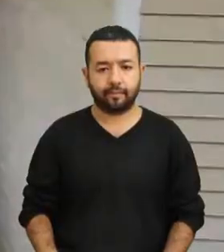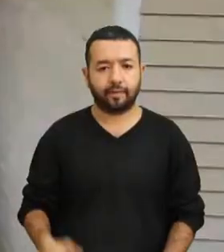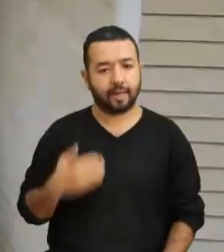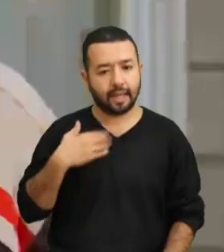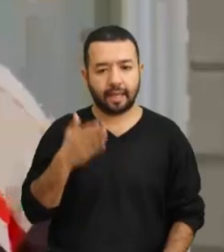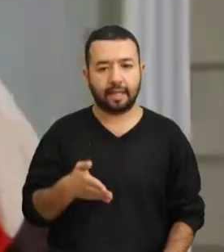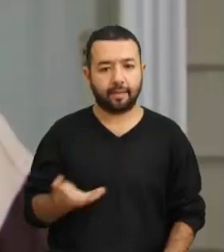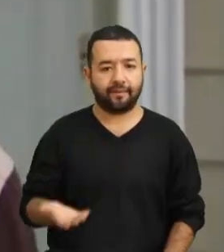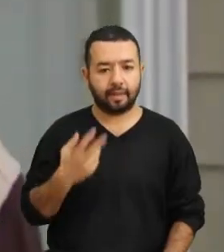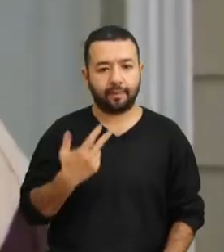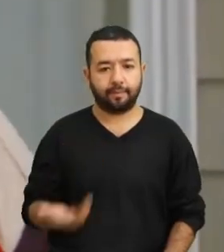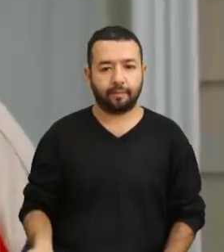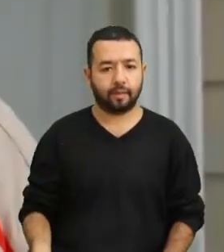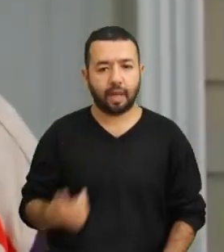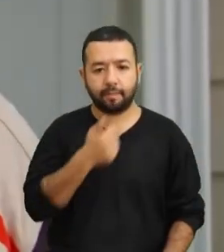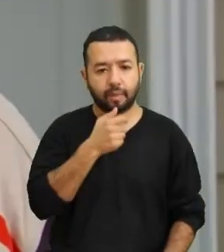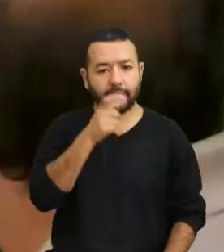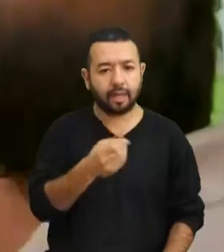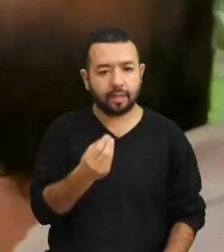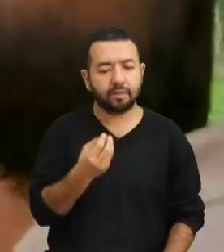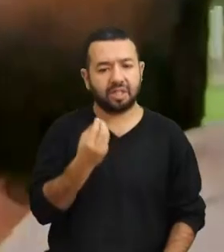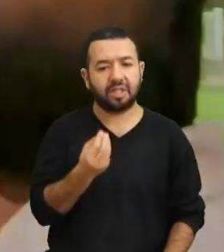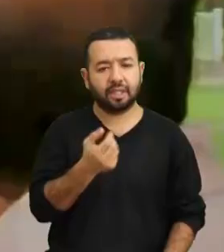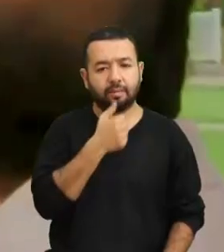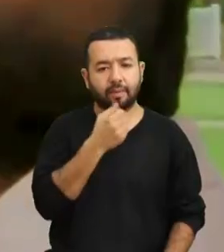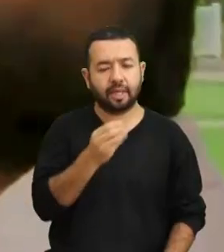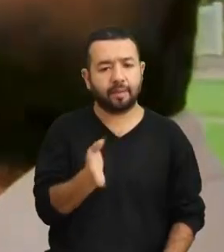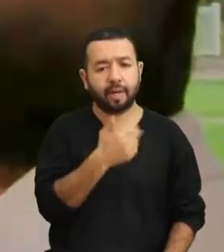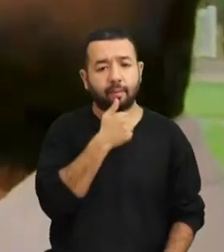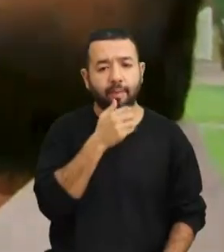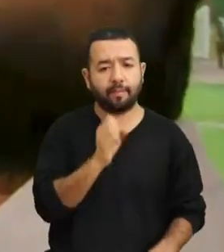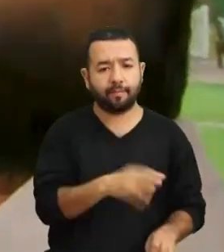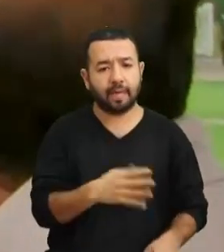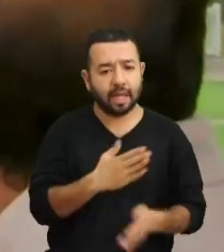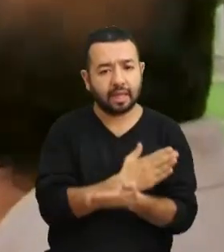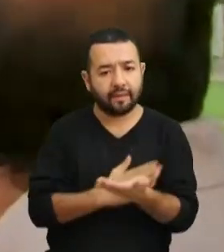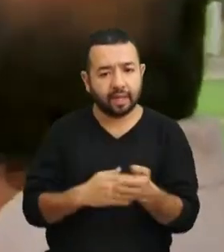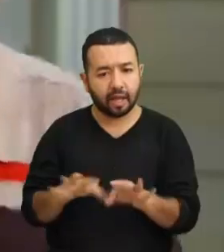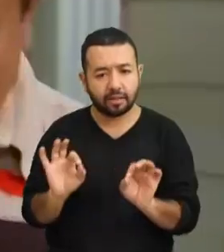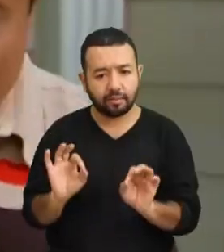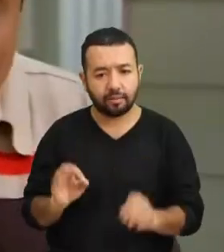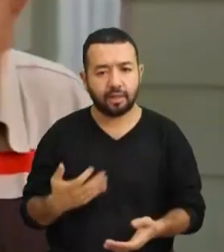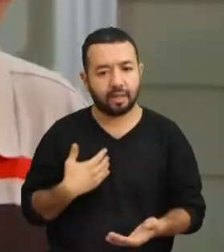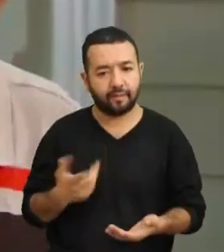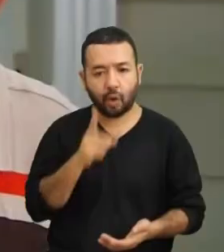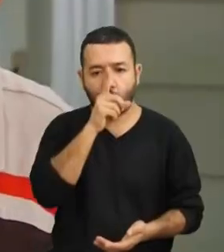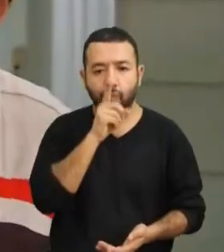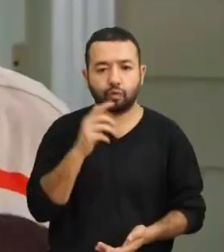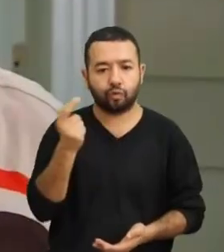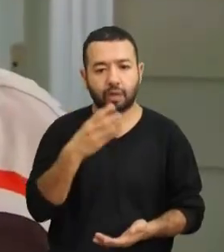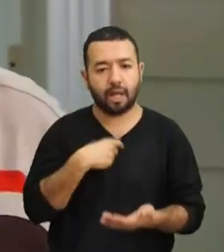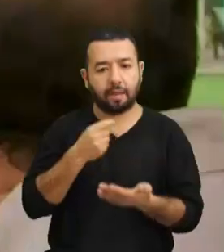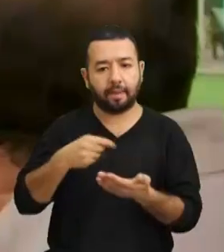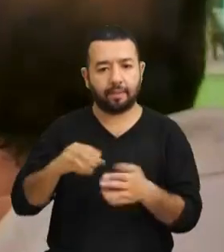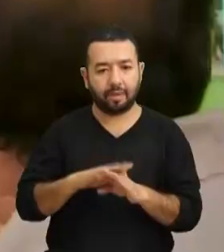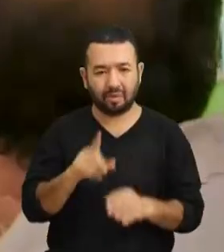Yetti be efendim. Efendim bu arada babanız nasıllar? İyi iyi babam iyi. Bırak şimdi babama. Davetiyeler ne durumda onu söyle. Efendim 100 senesini